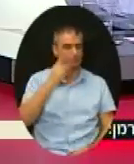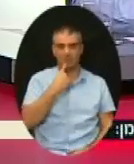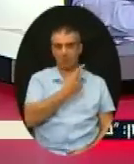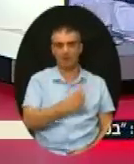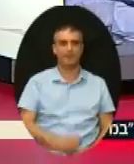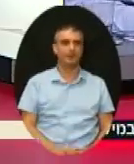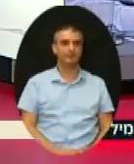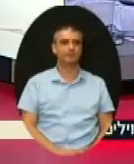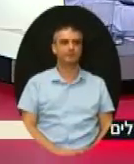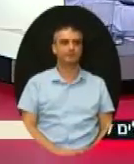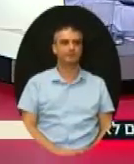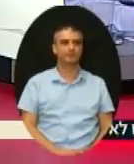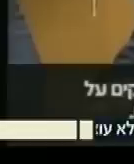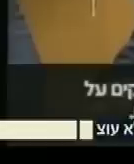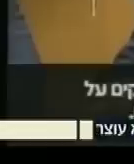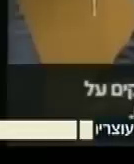הדברים.